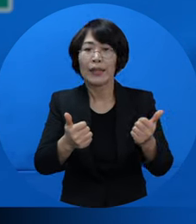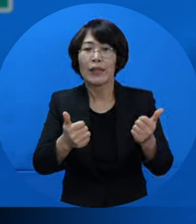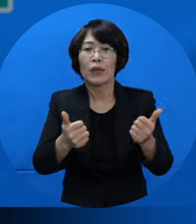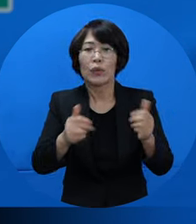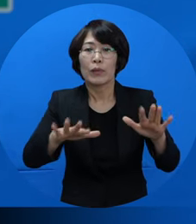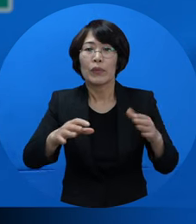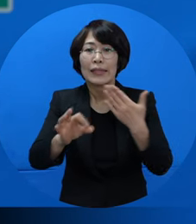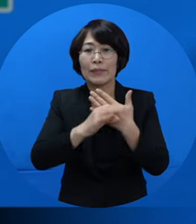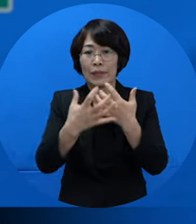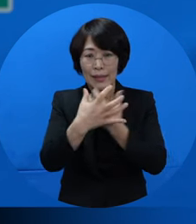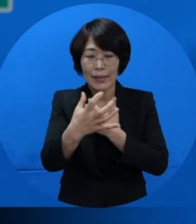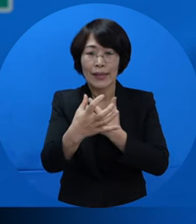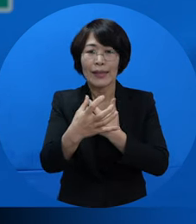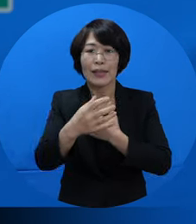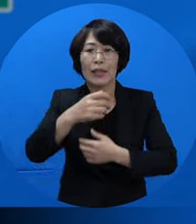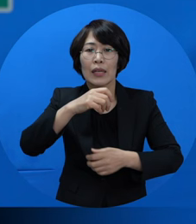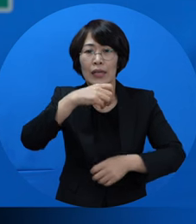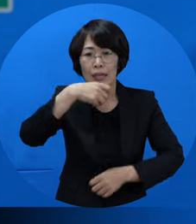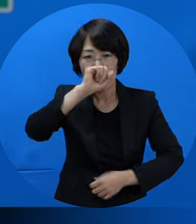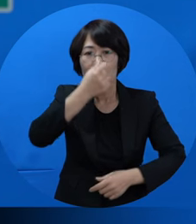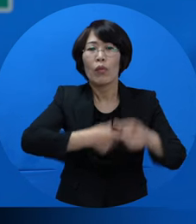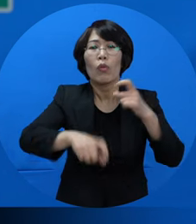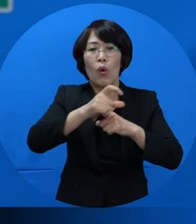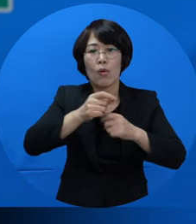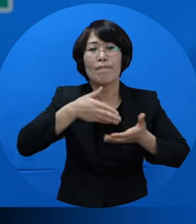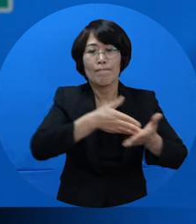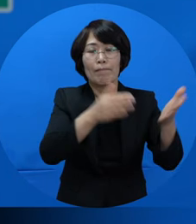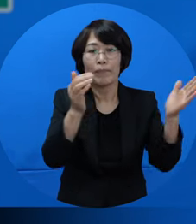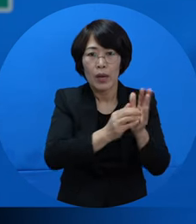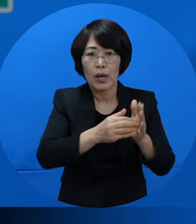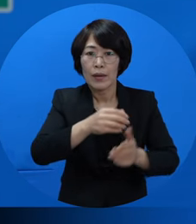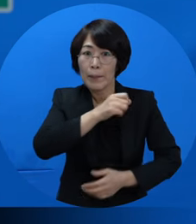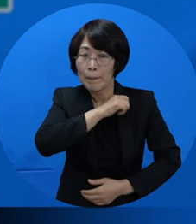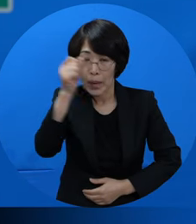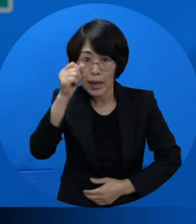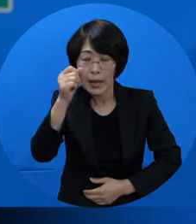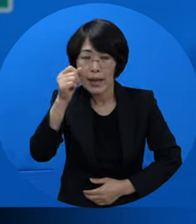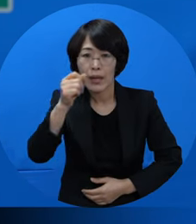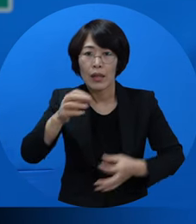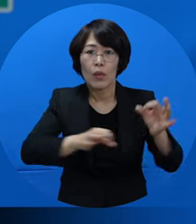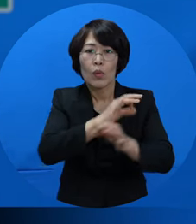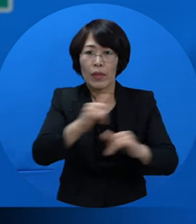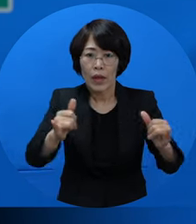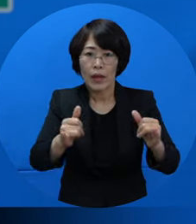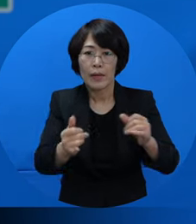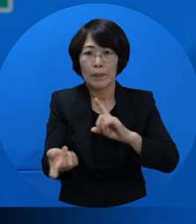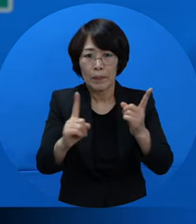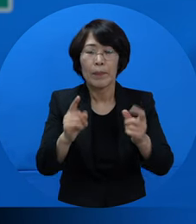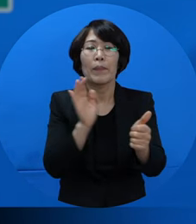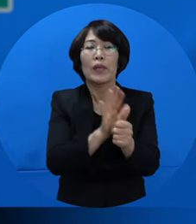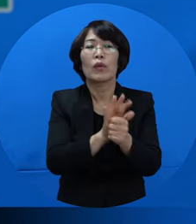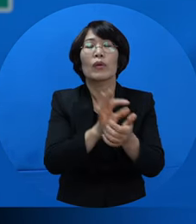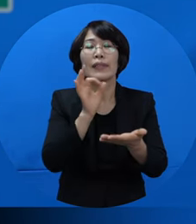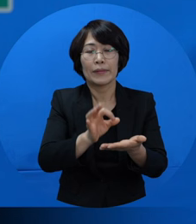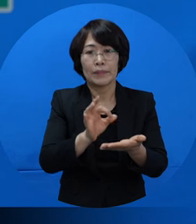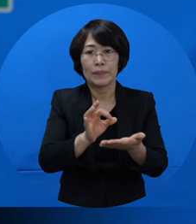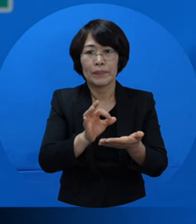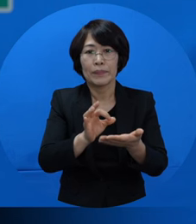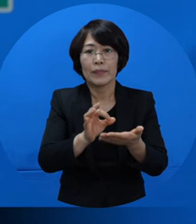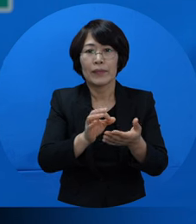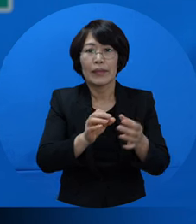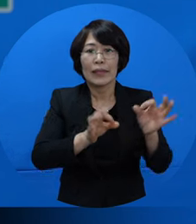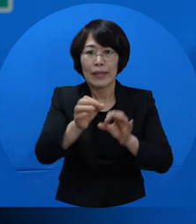해 이번 임시회 에 추경예산을 요청하고 승인되면 은 소상 경은 일상이고 지원금을